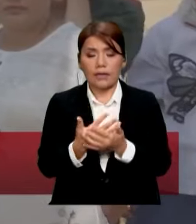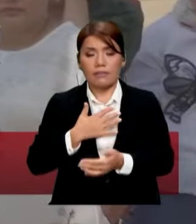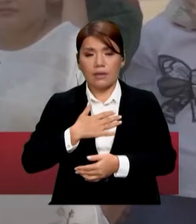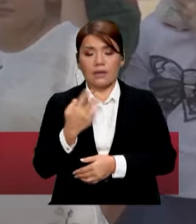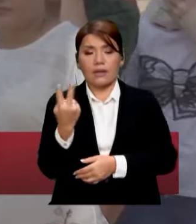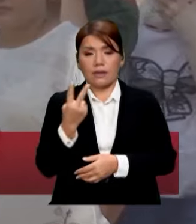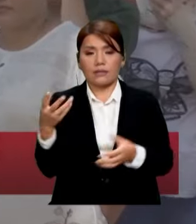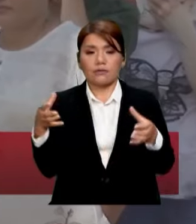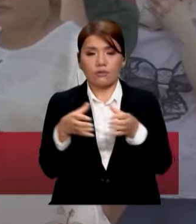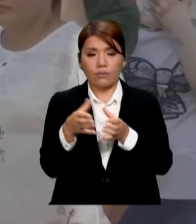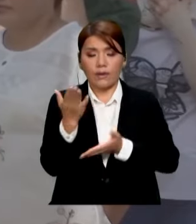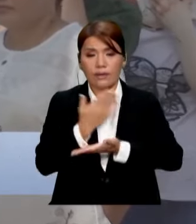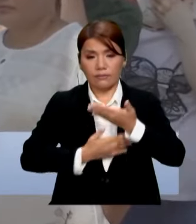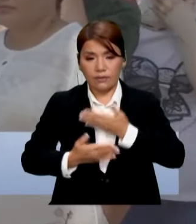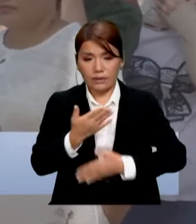группа инвалидпін.